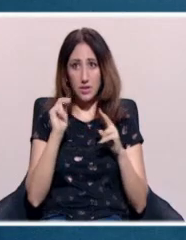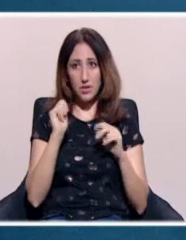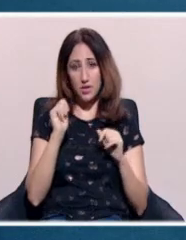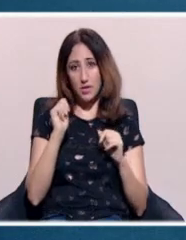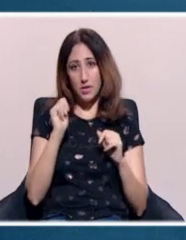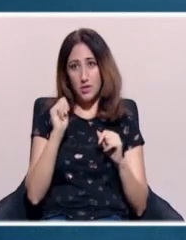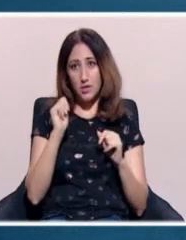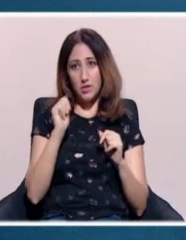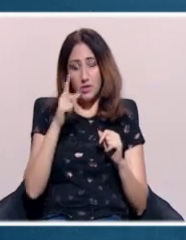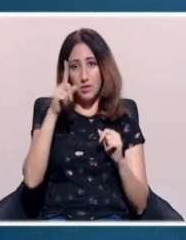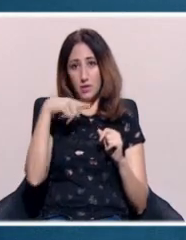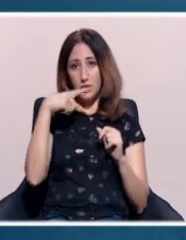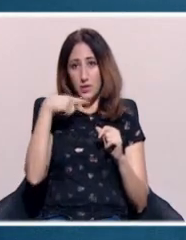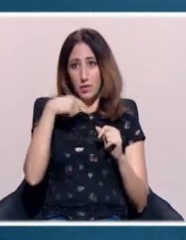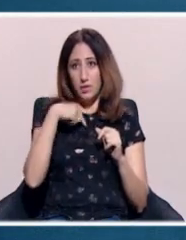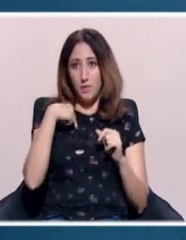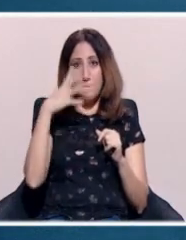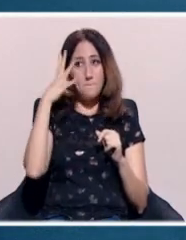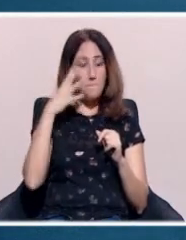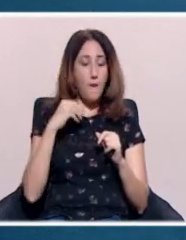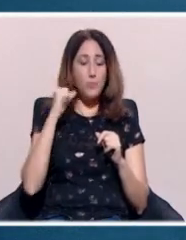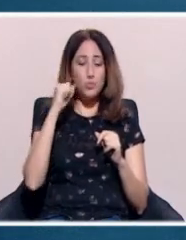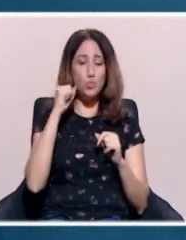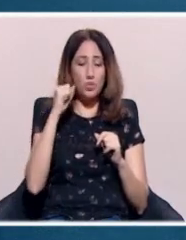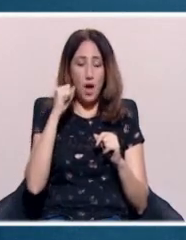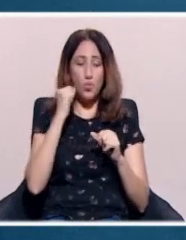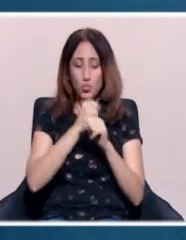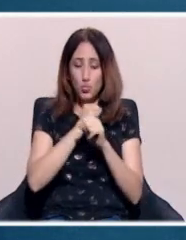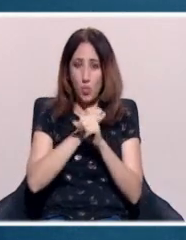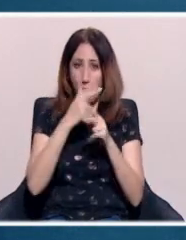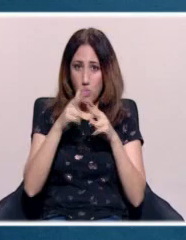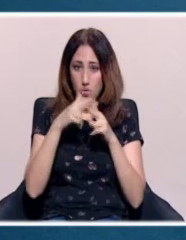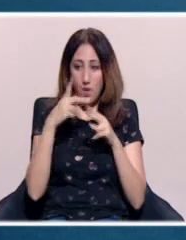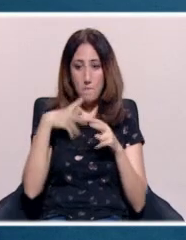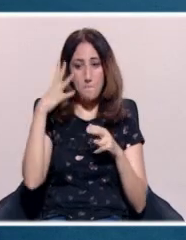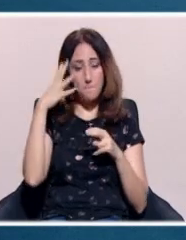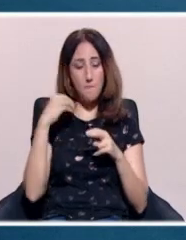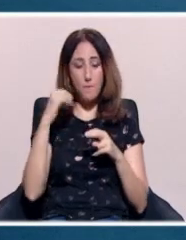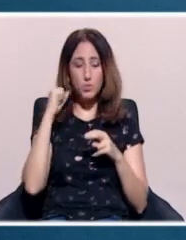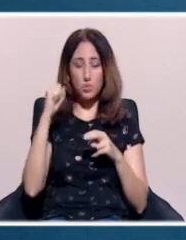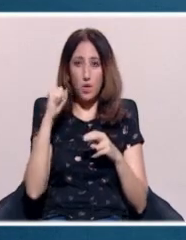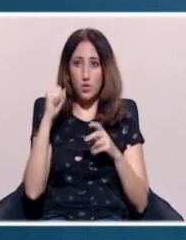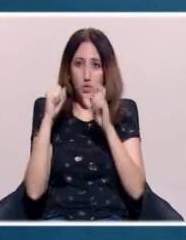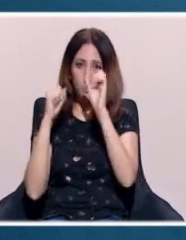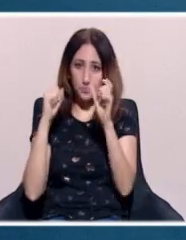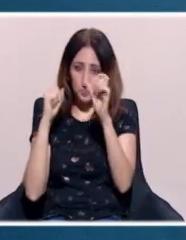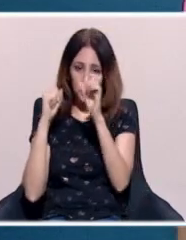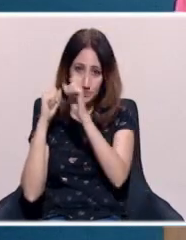أنا أولا عايز أعبر عن سعادتي بشغلي في المسلسل، لأن مفيش مشهد في